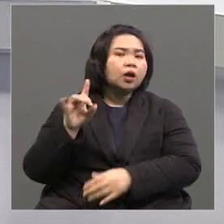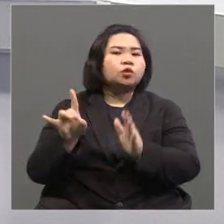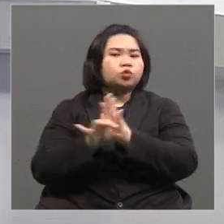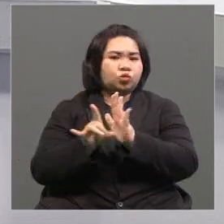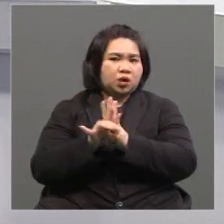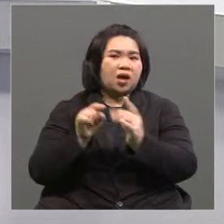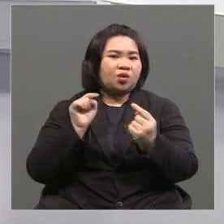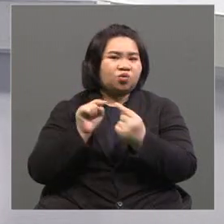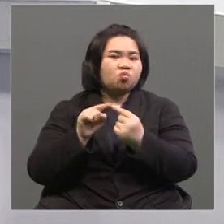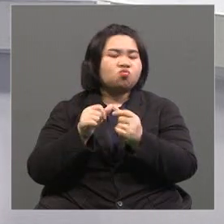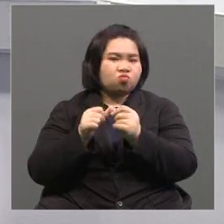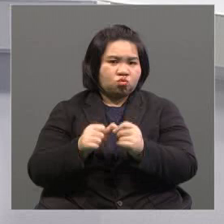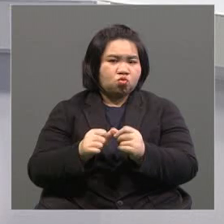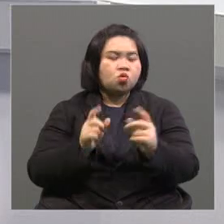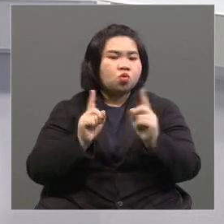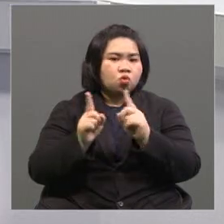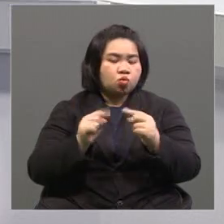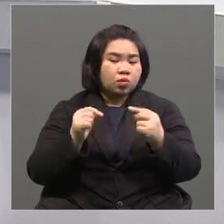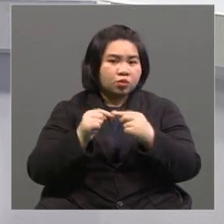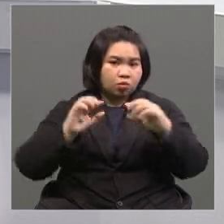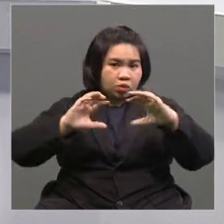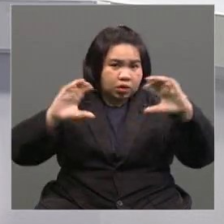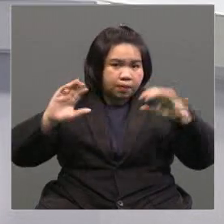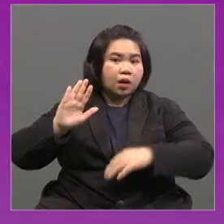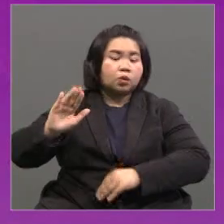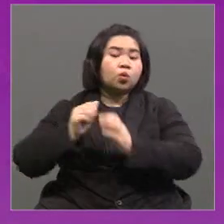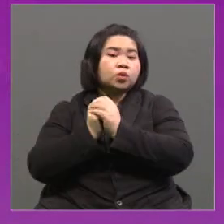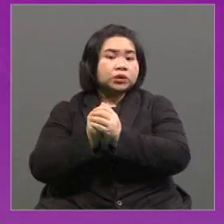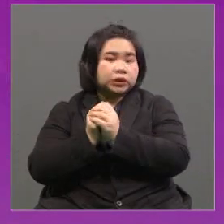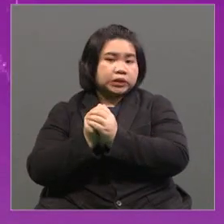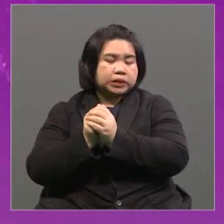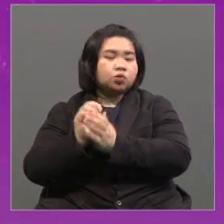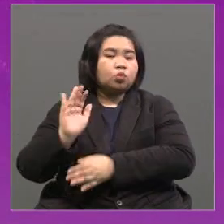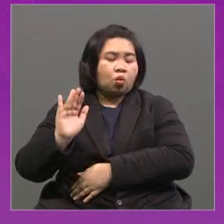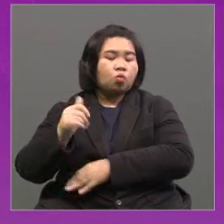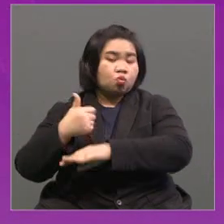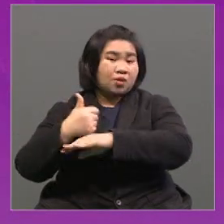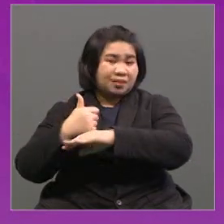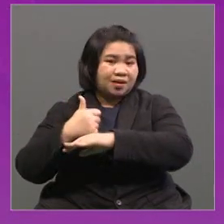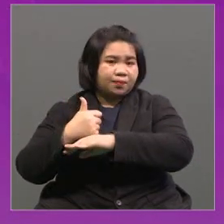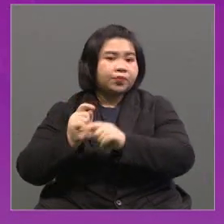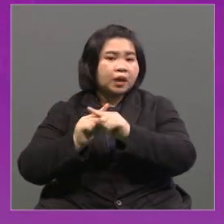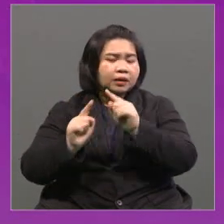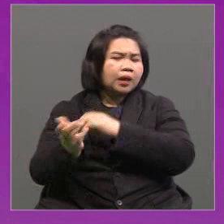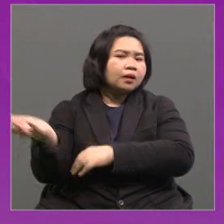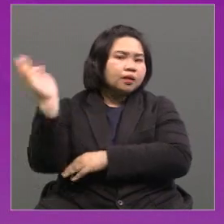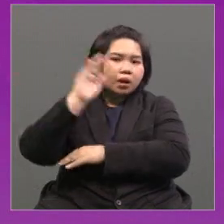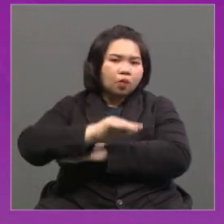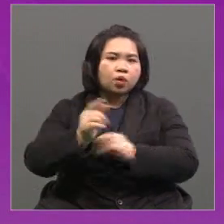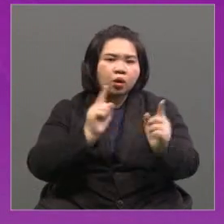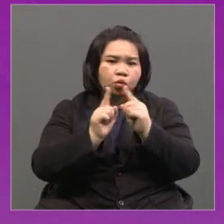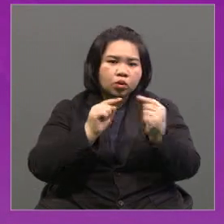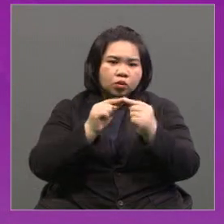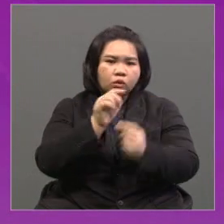ท้ายเนี่ยด้วยการหารือทวิปภาคีกับประธานาธิบดีศรีจิ้นผินนะคะแต่ว่าก่อนหน้านั้นเนี่ยตลอดทั้งวันมีการพบปะกับนักลง